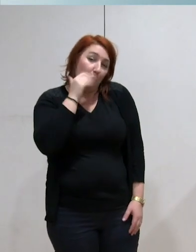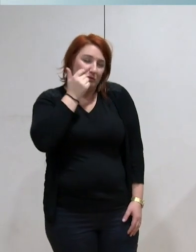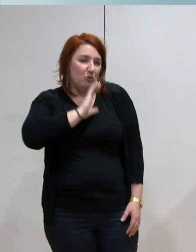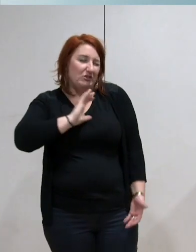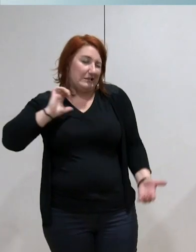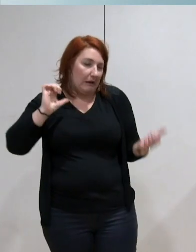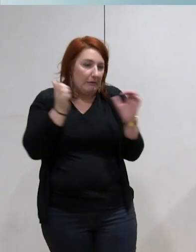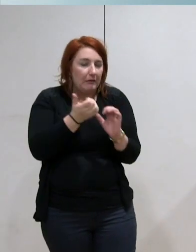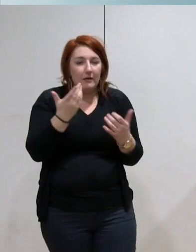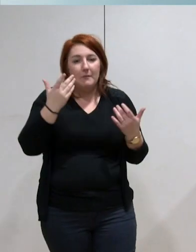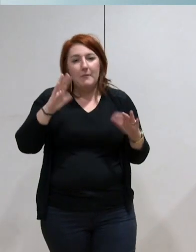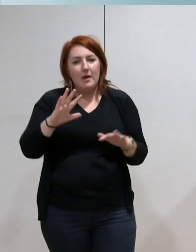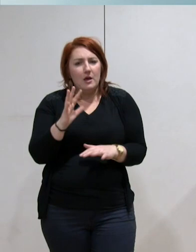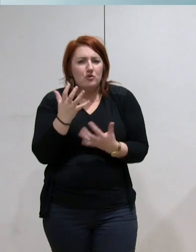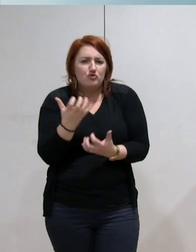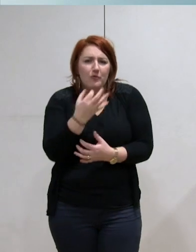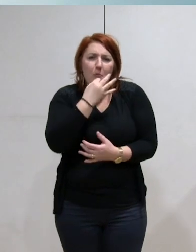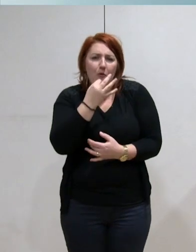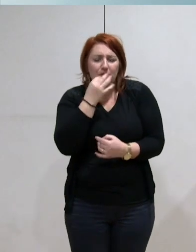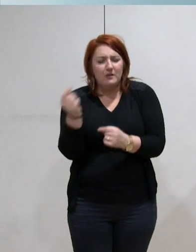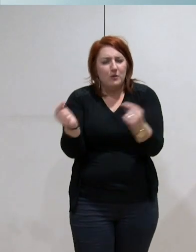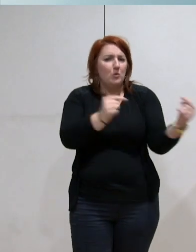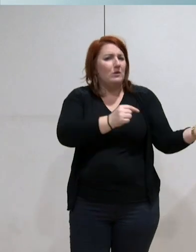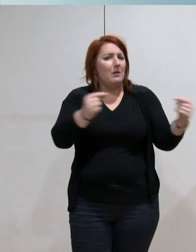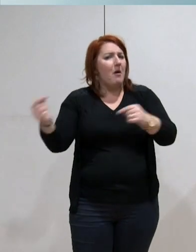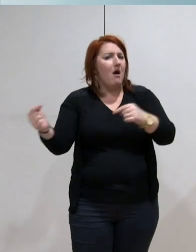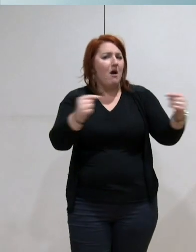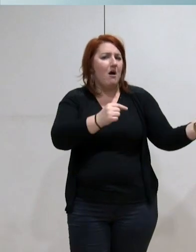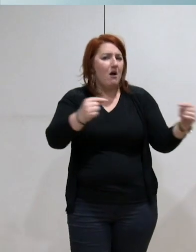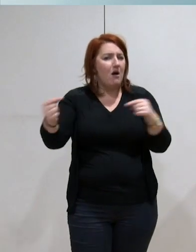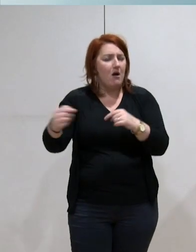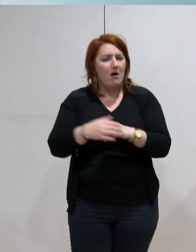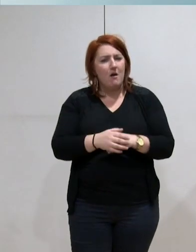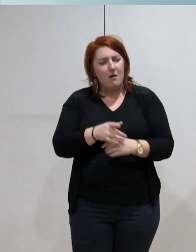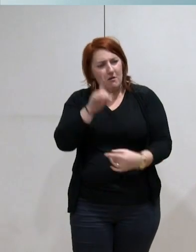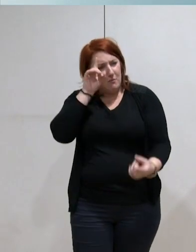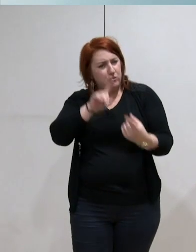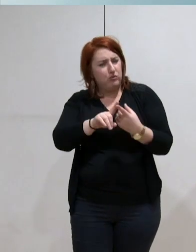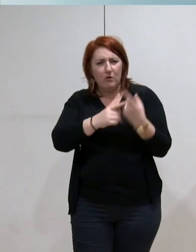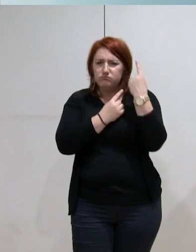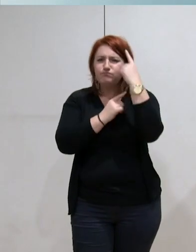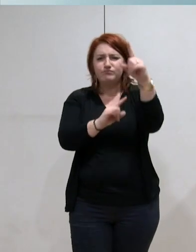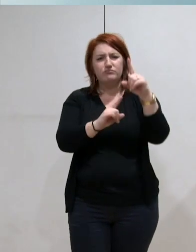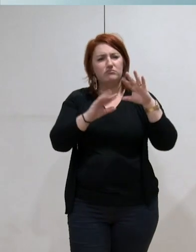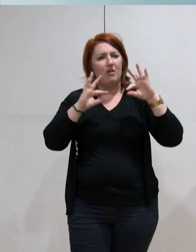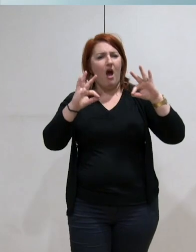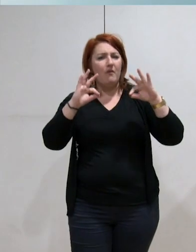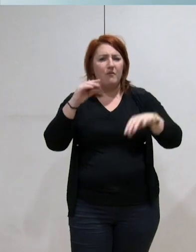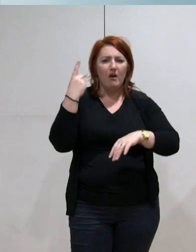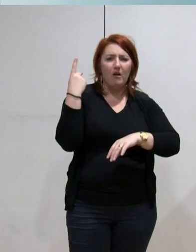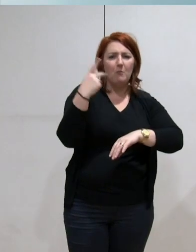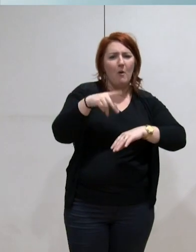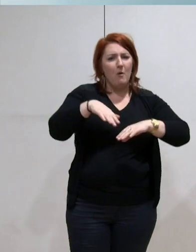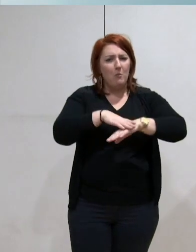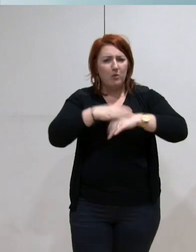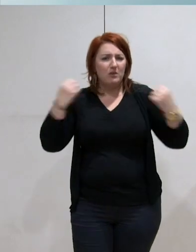ce débat pour dénoncer certains aspects de votre communication politique puisqu'au fond c'est bien de cela dont